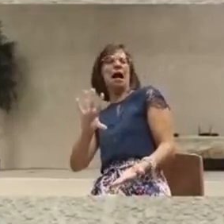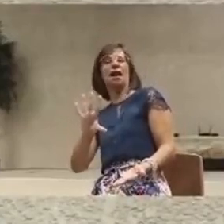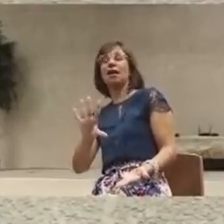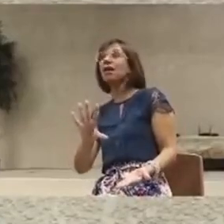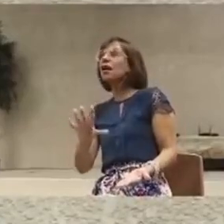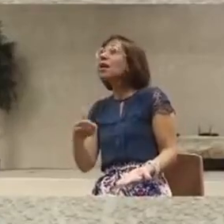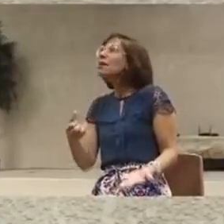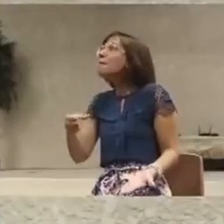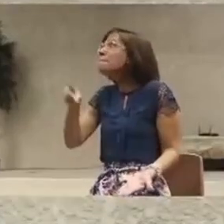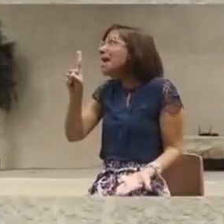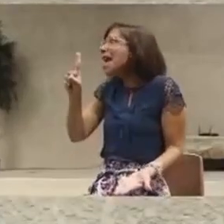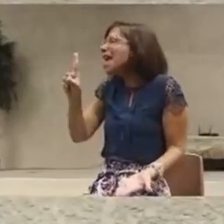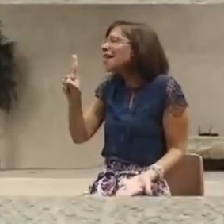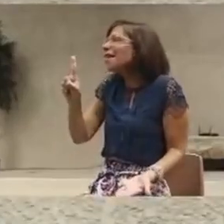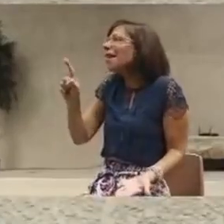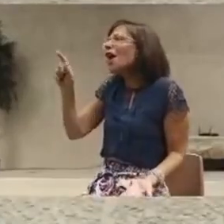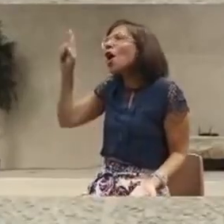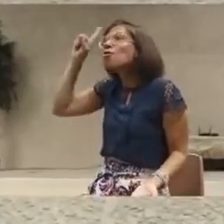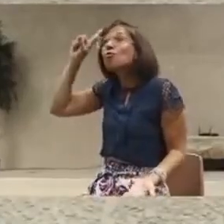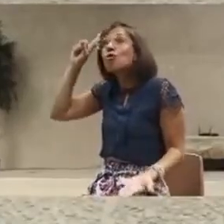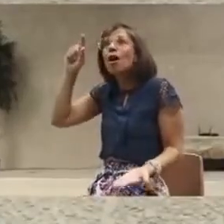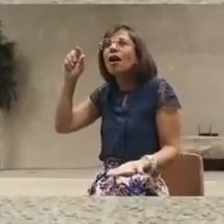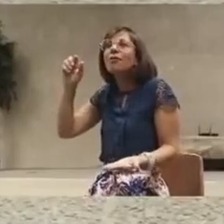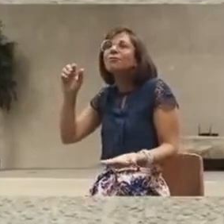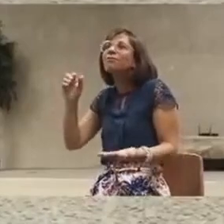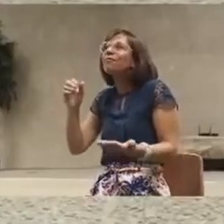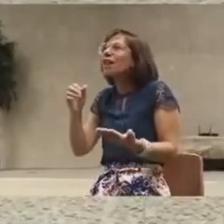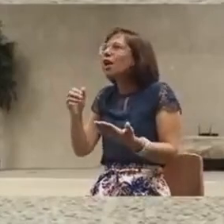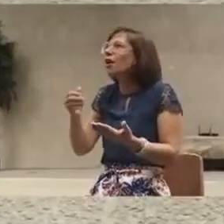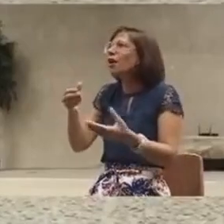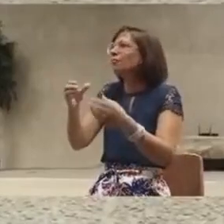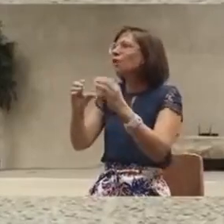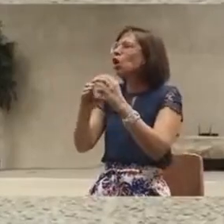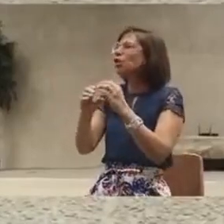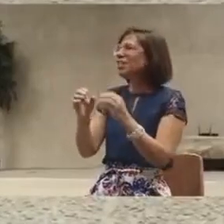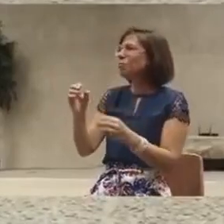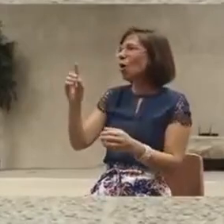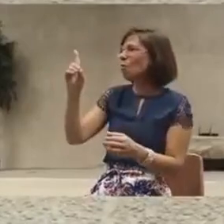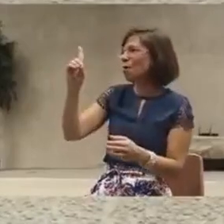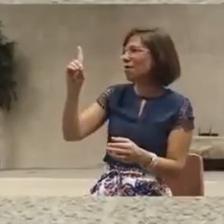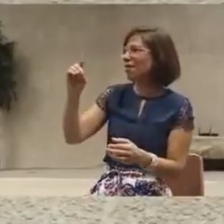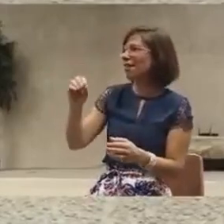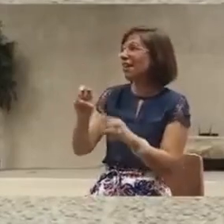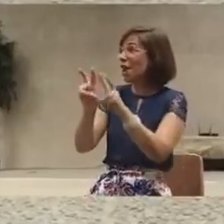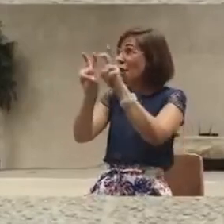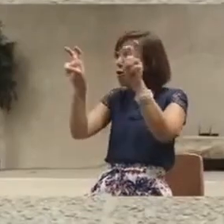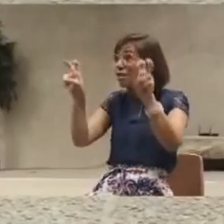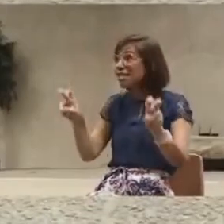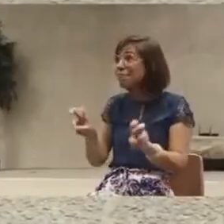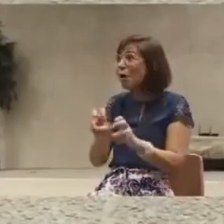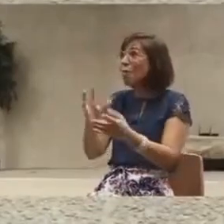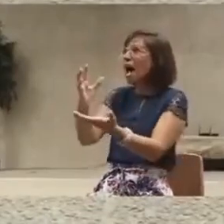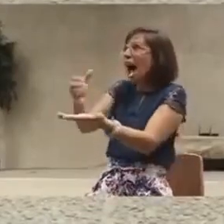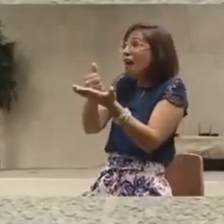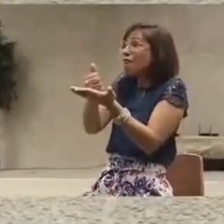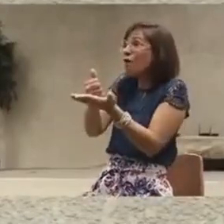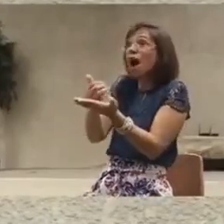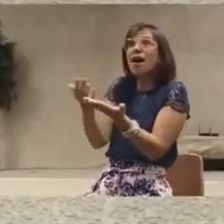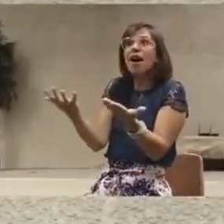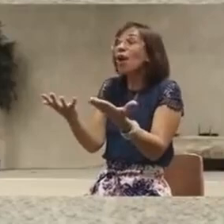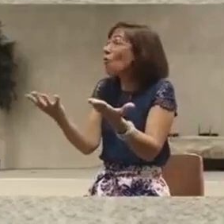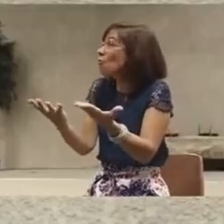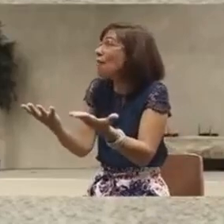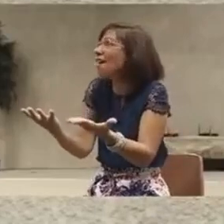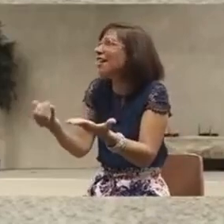d'épreuve. Pour tester, qu'est-ce qu'on a retenu? Qu'est-ce que j'ai